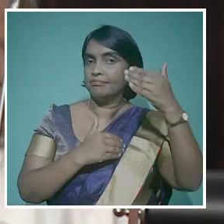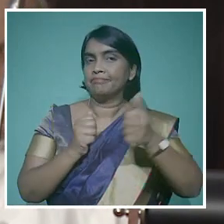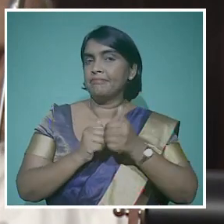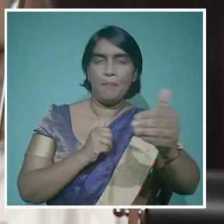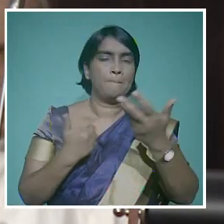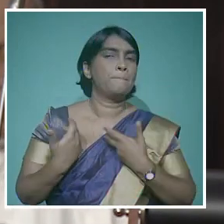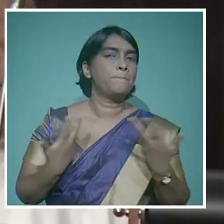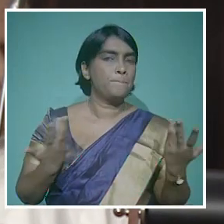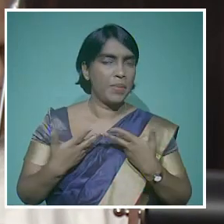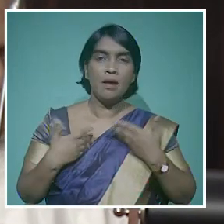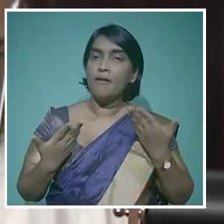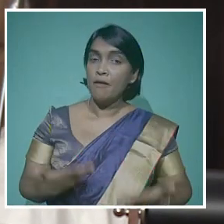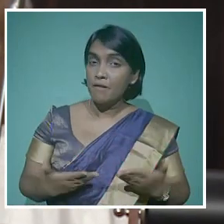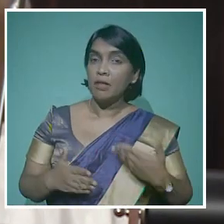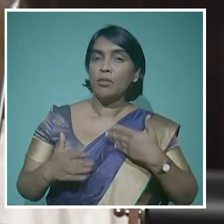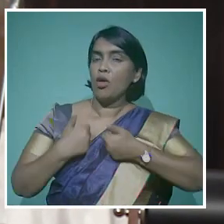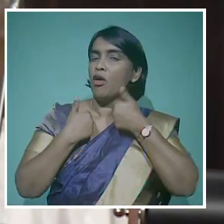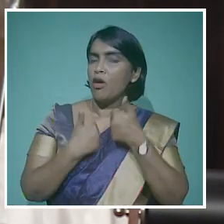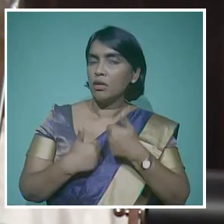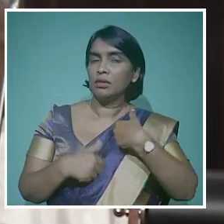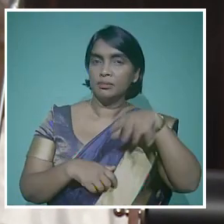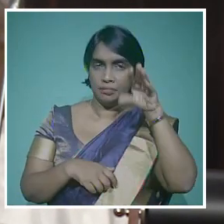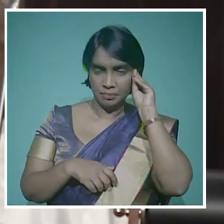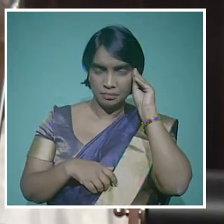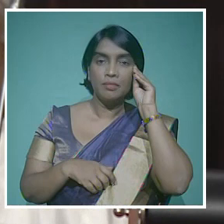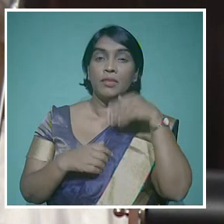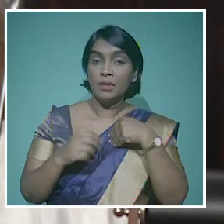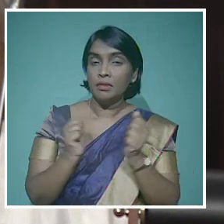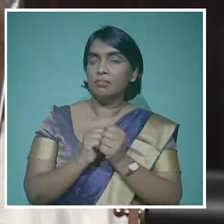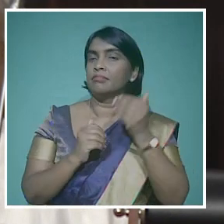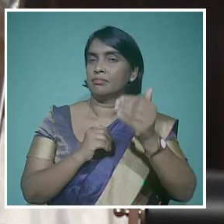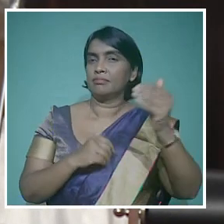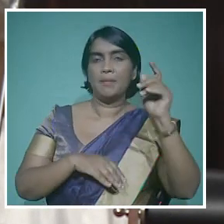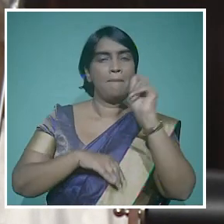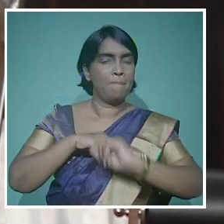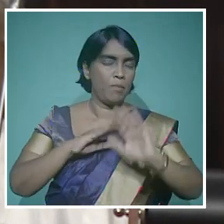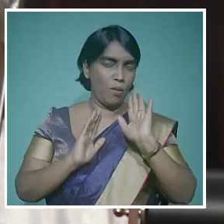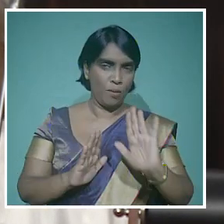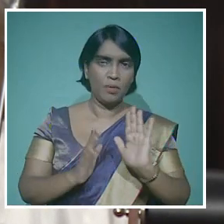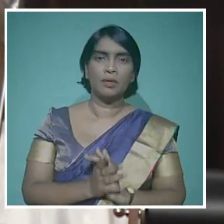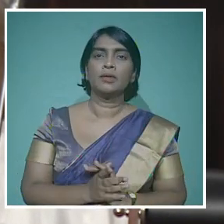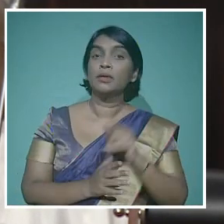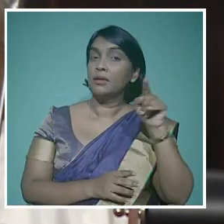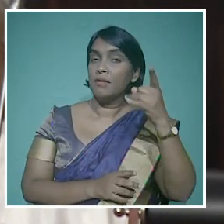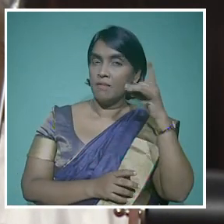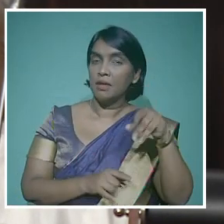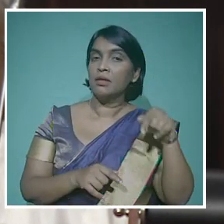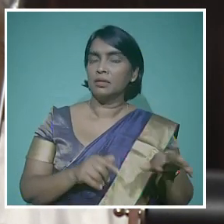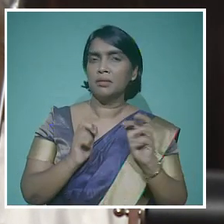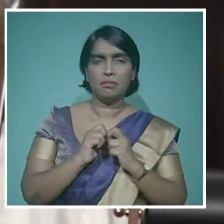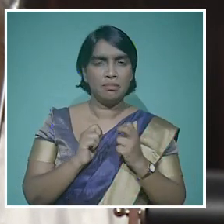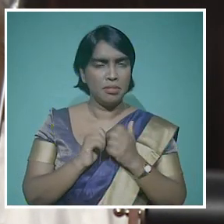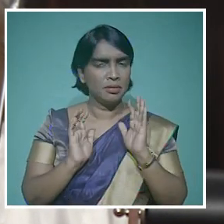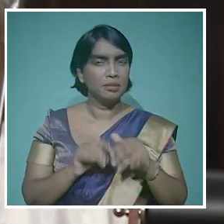නැහැ. වර්තමාන තත්ත්වය හොඳින් අවබෝධ කරගෙනයි අප ඉදිරි ගමන සකස් කරගත යුත්තේ. ඒ නිසා මේ අර්බුදය